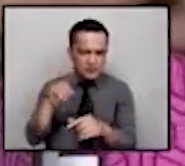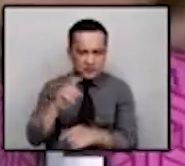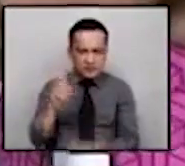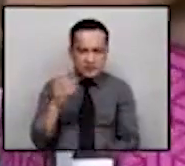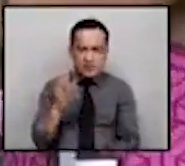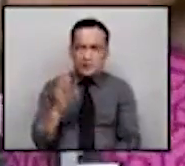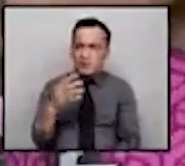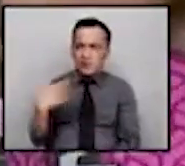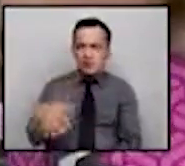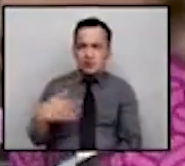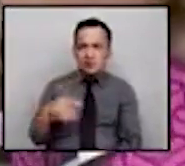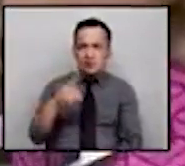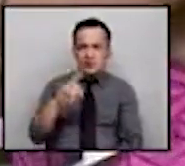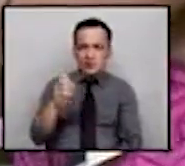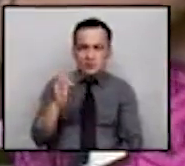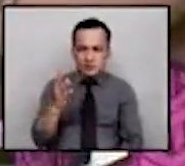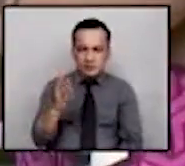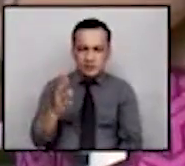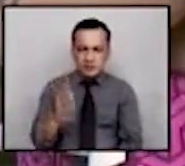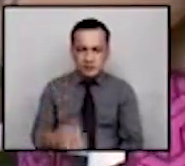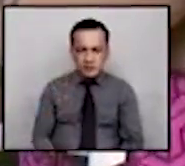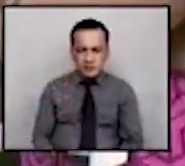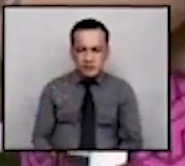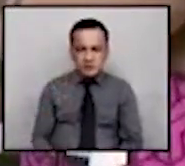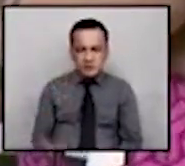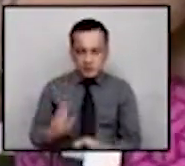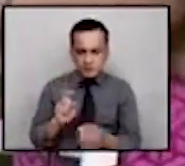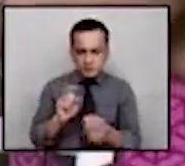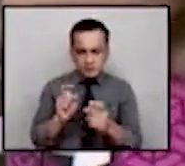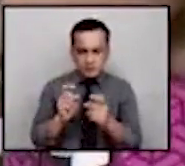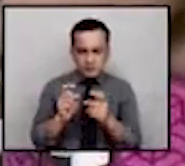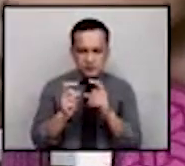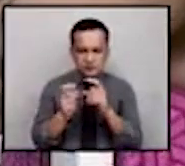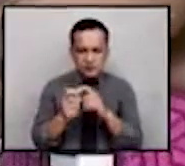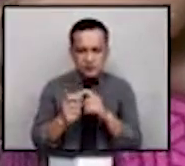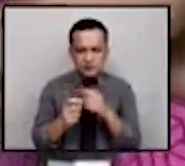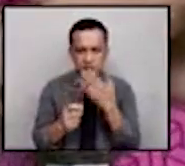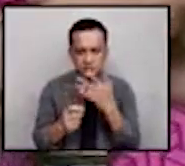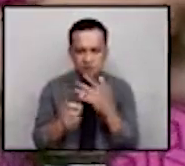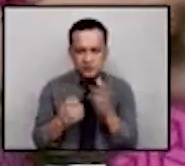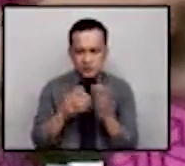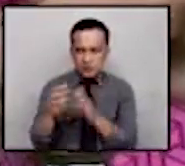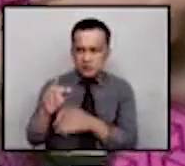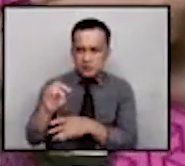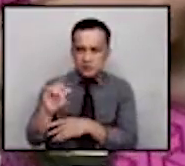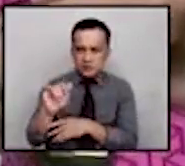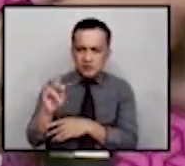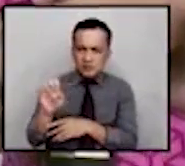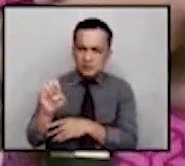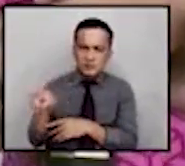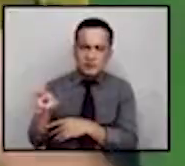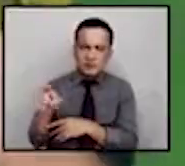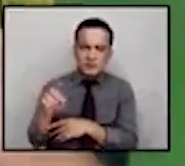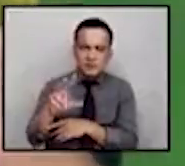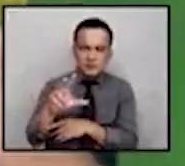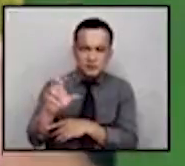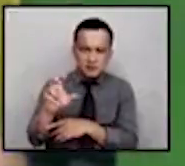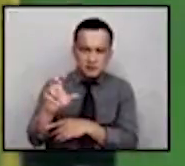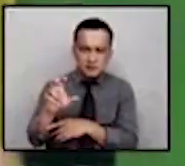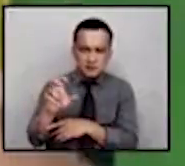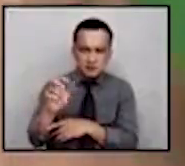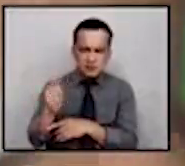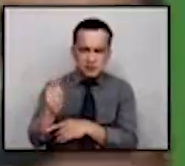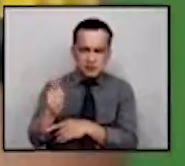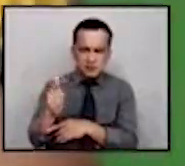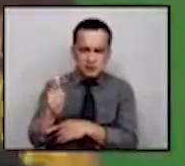So 140. So habang nagbabago yung kulay niya, so yung kay Sir Dave naman nasa 320. Yung green. Taray, parang